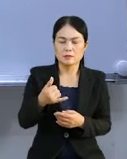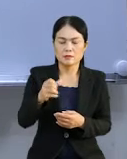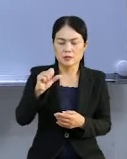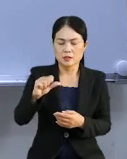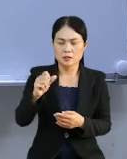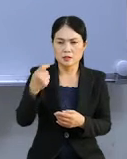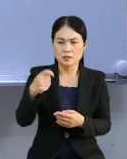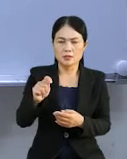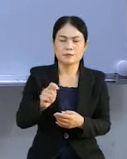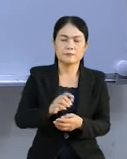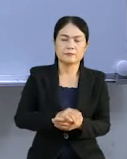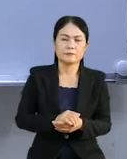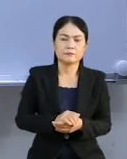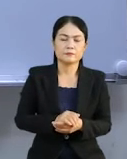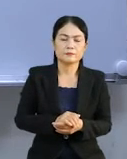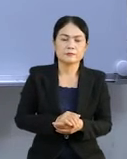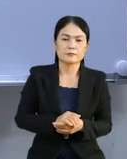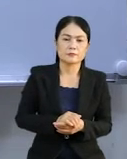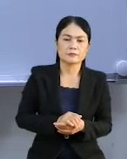riêng. Chà.